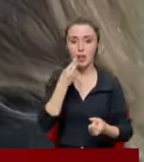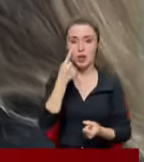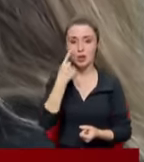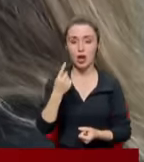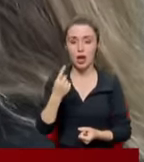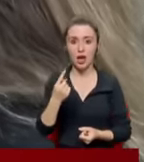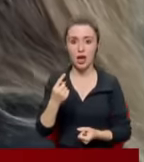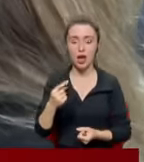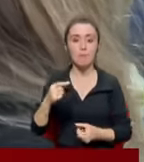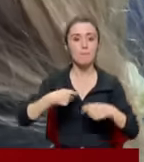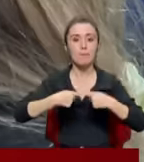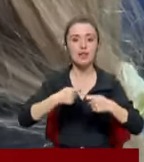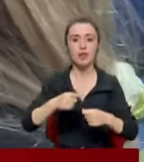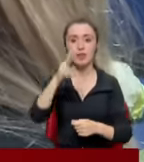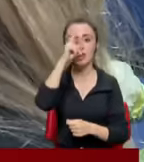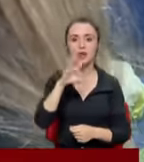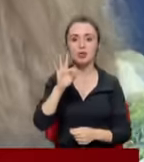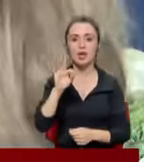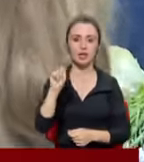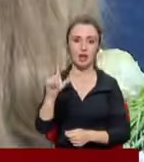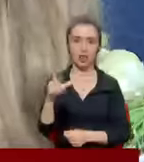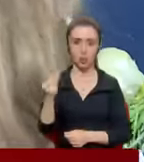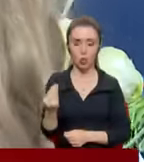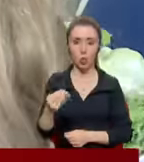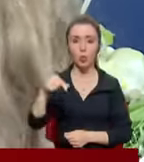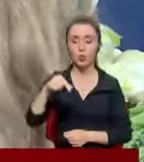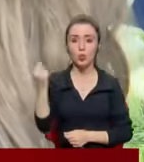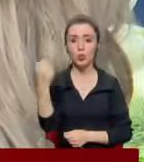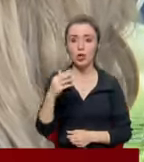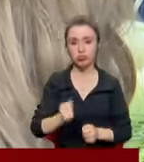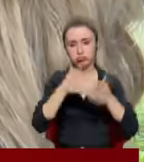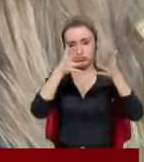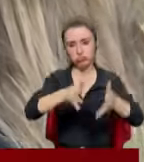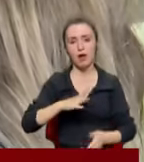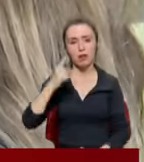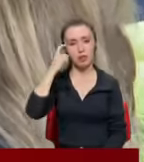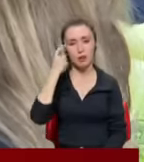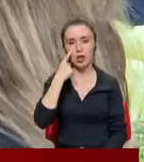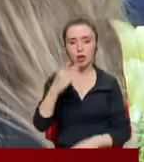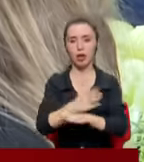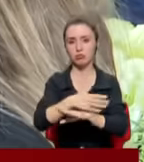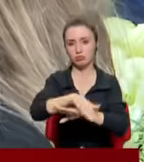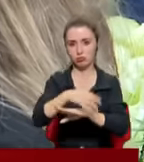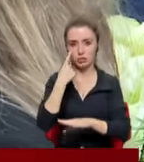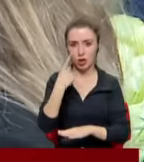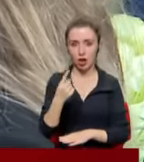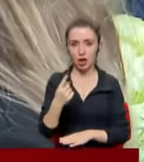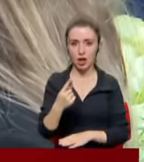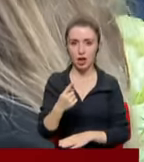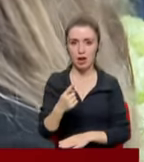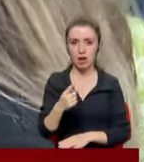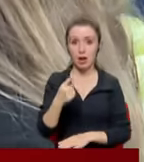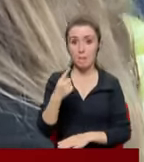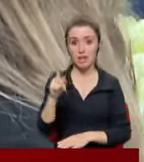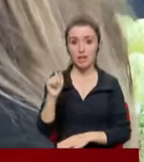yani sofraya geliş maliyeti bize 250 300 l ne kadar harcarsınız tahminen sebze meyveyi Vallahi herhalde